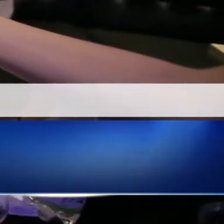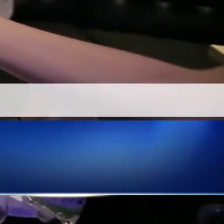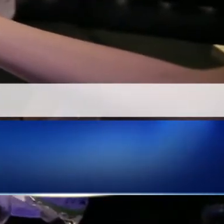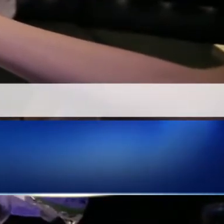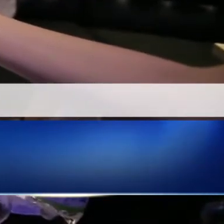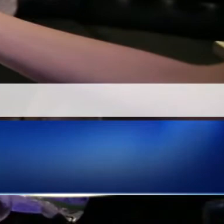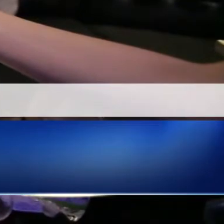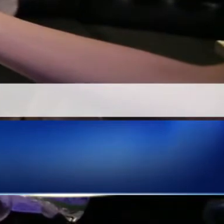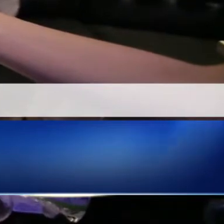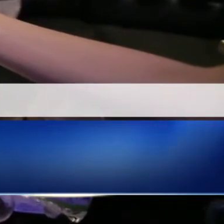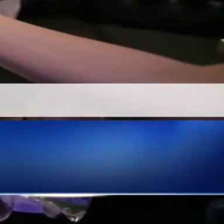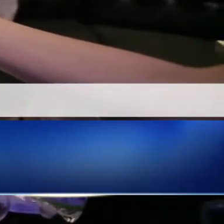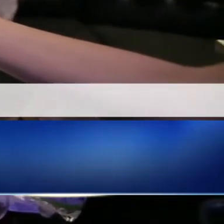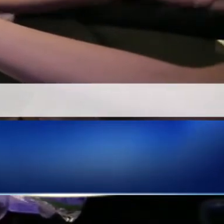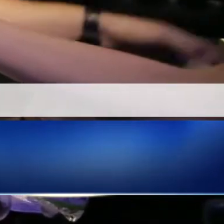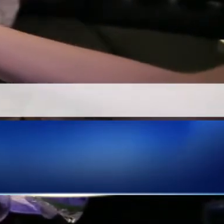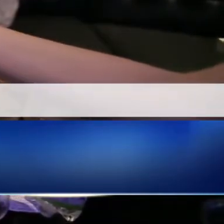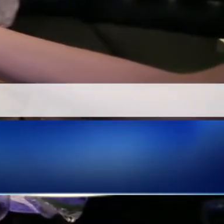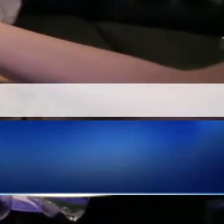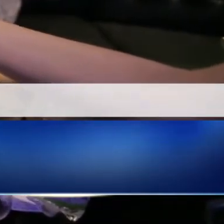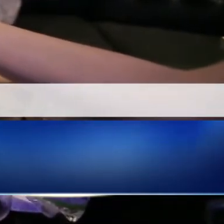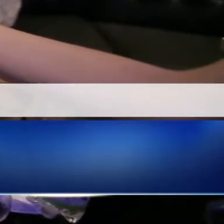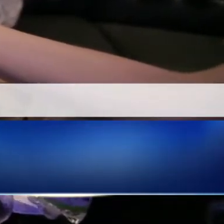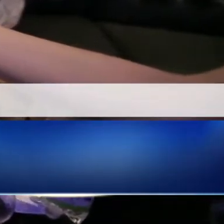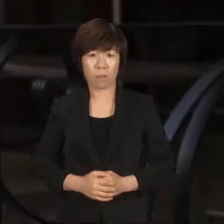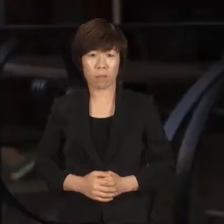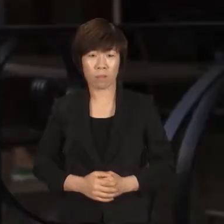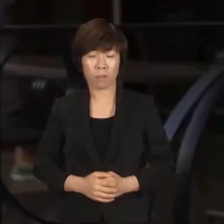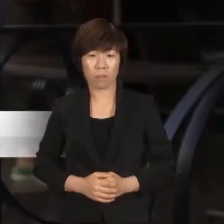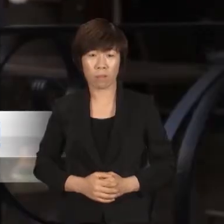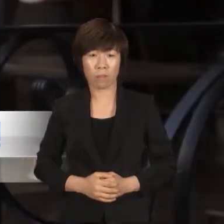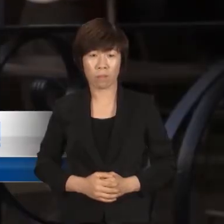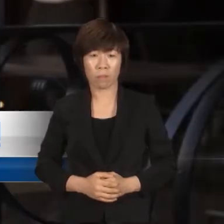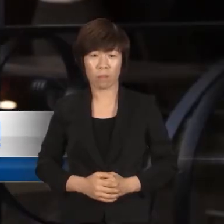이제 다음 스테이지를 보려고 이제 M쇼터로 이동하려고요.